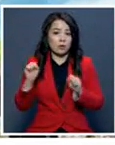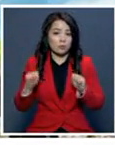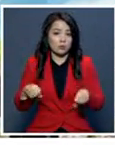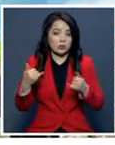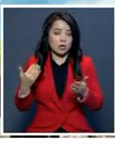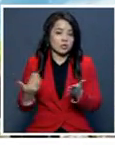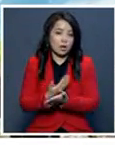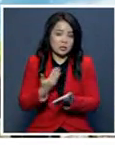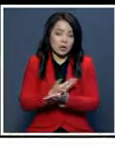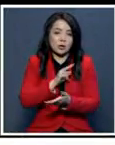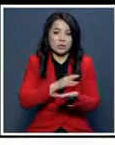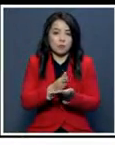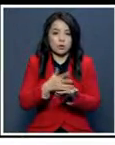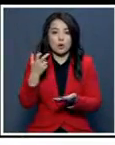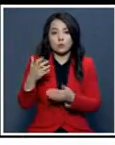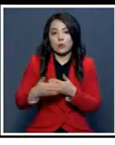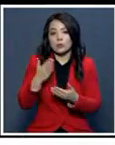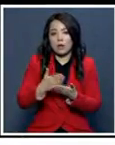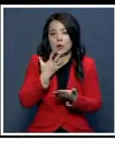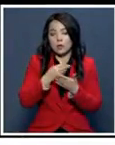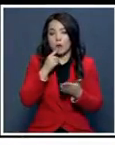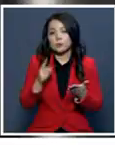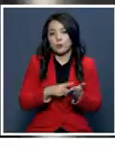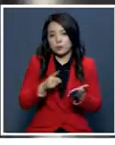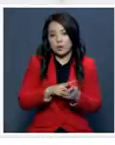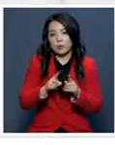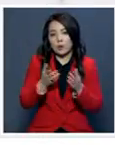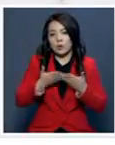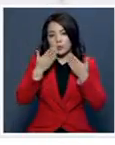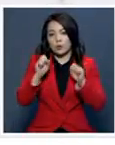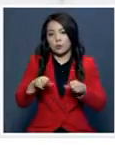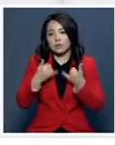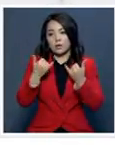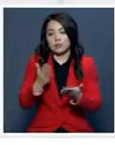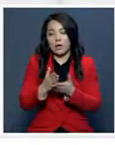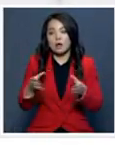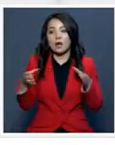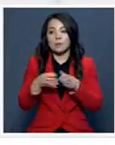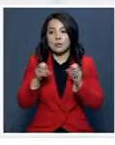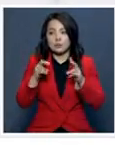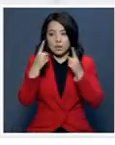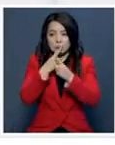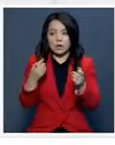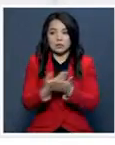де жаңалықтар қызметінде 300-ге жуық журналдарды оқуға мүмкіндік бар. Компания